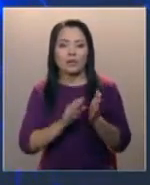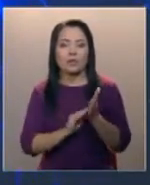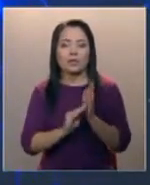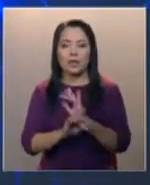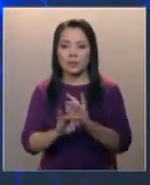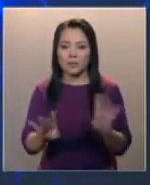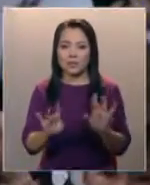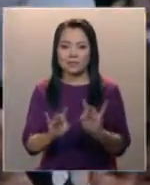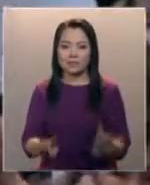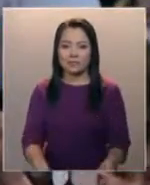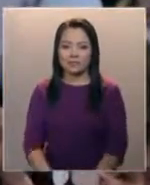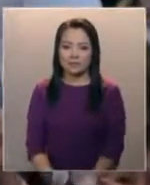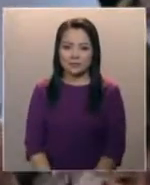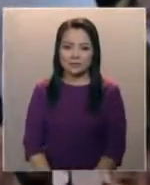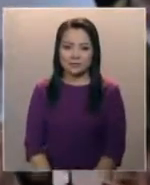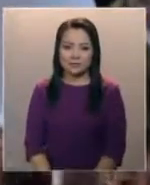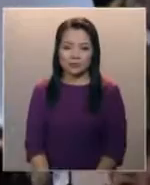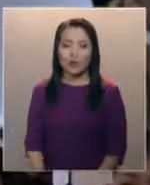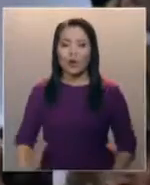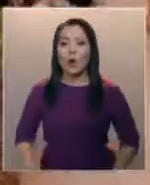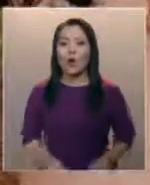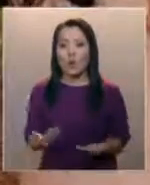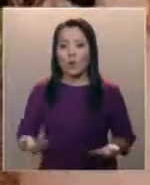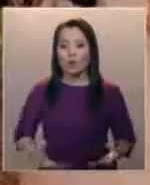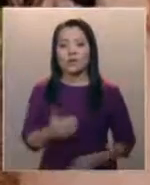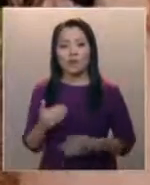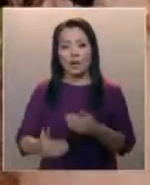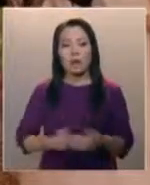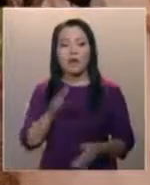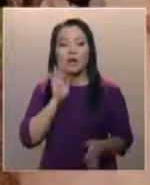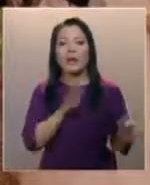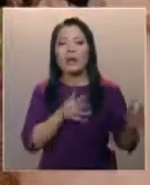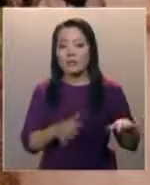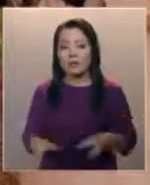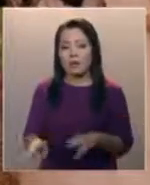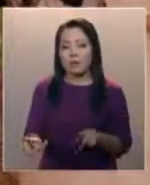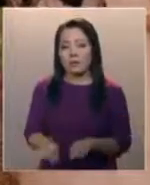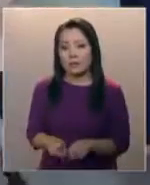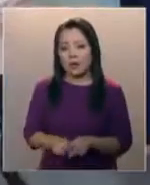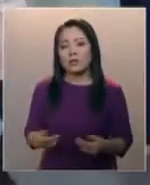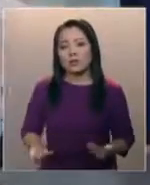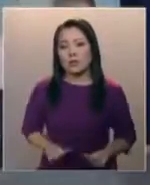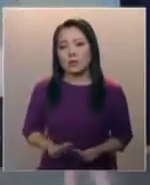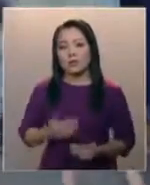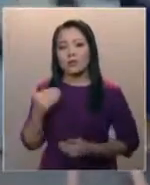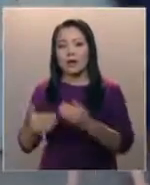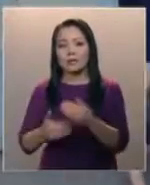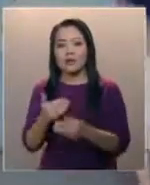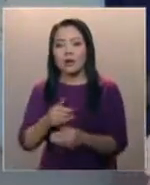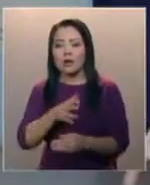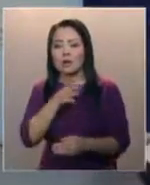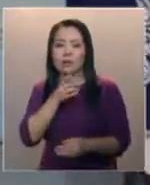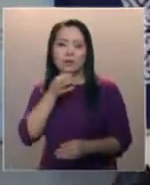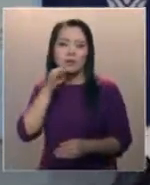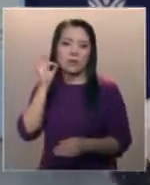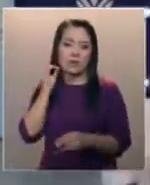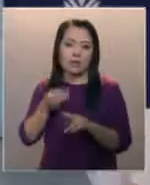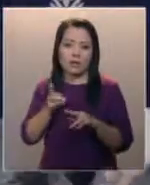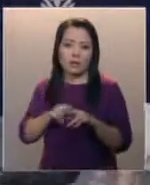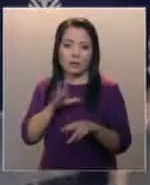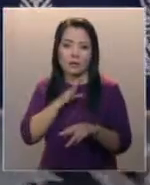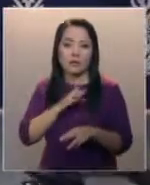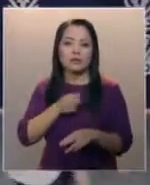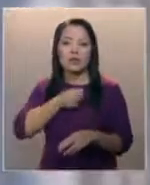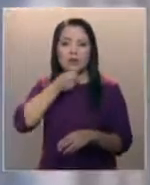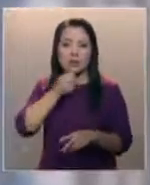баяндасын. Өмір теңізінің толқыны бұл өрендерді ерте есейтті. Жастайынан жағада ескексіз қалған